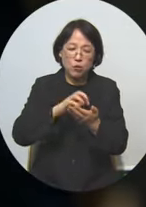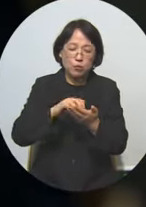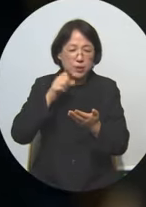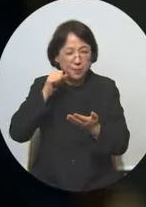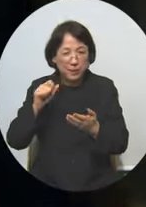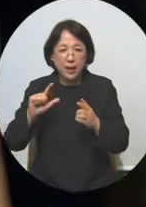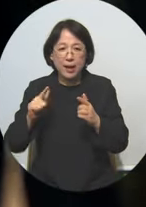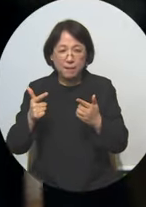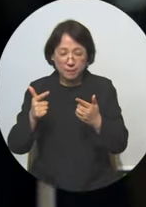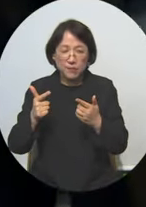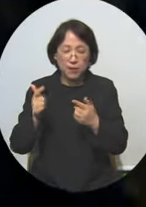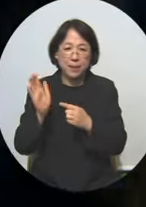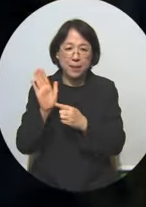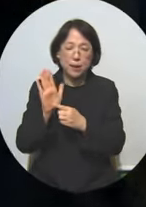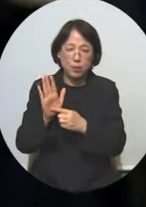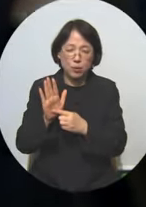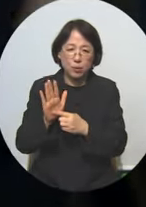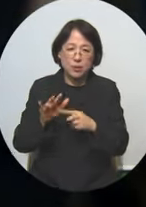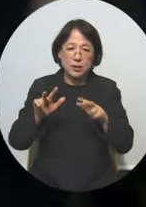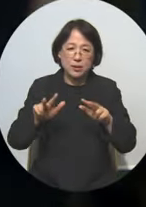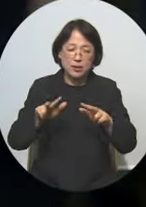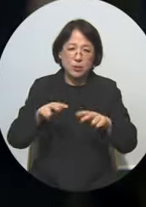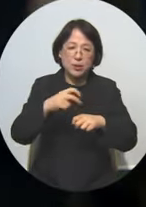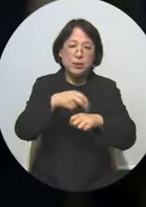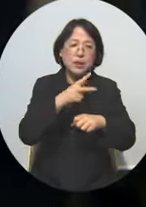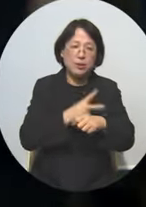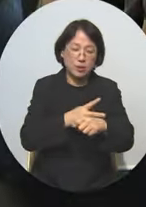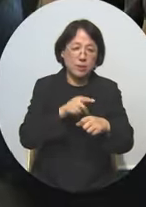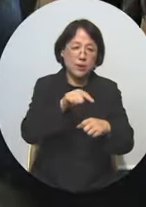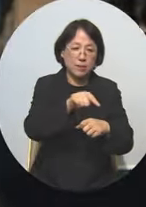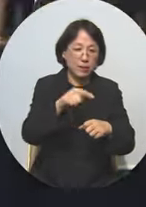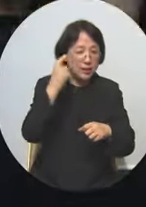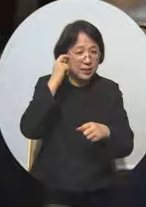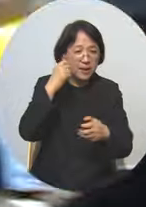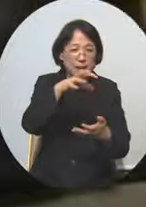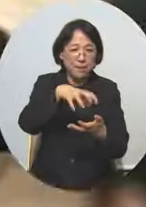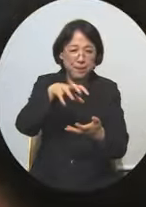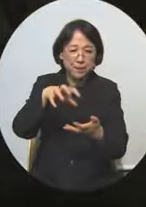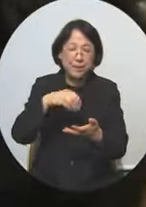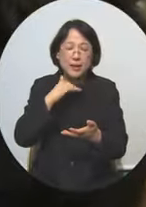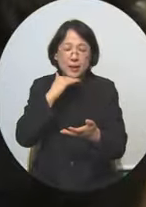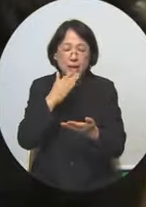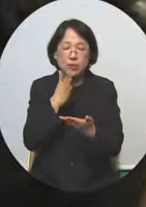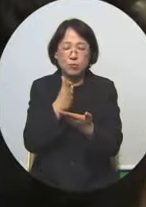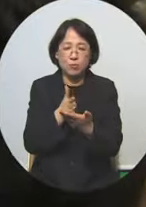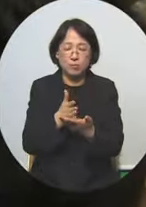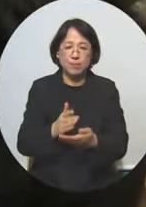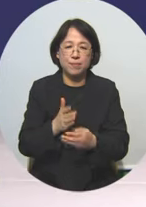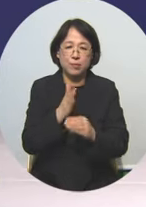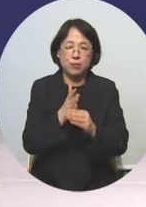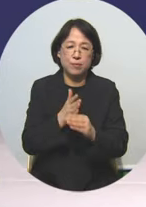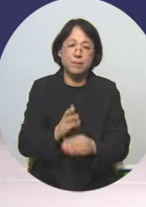의료계 반응과 입장을 기다리고 있다고 말했습니다. KTV 김용민입니다.